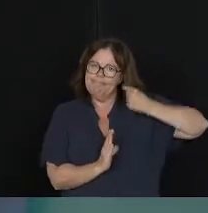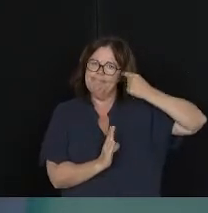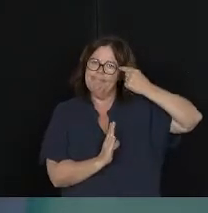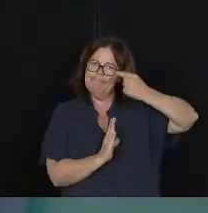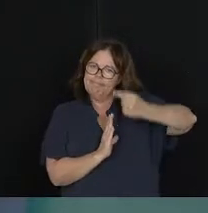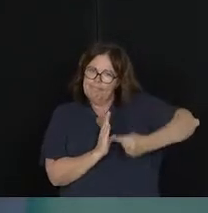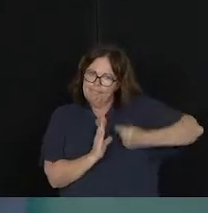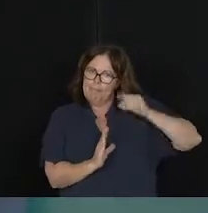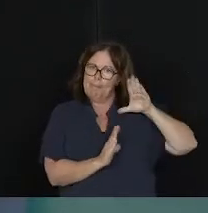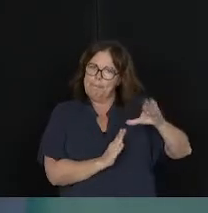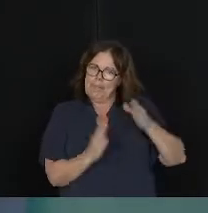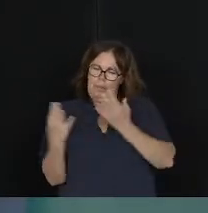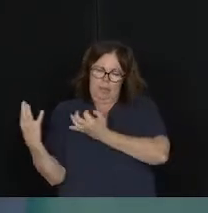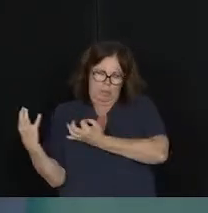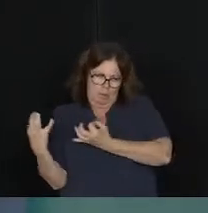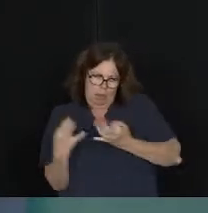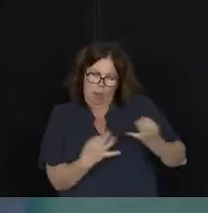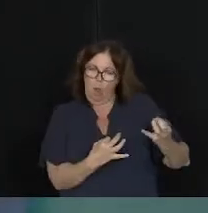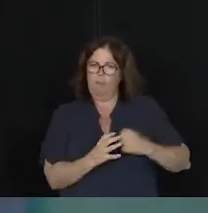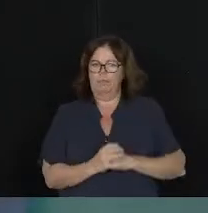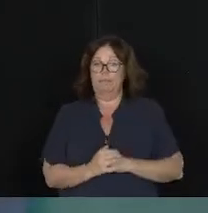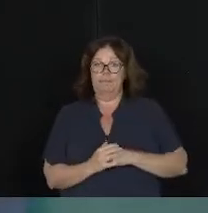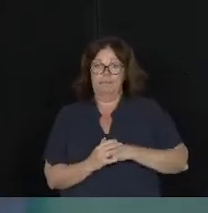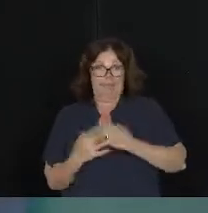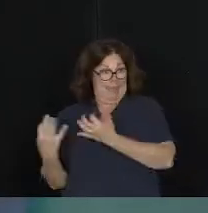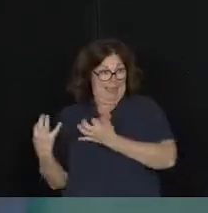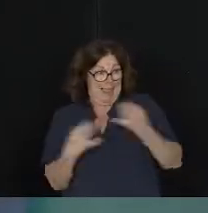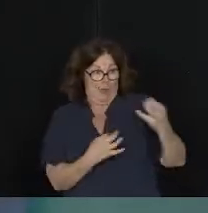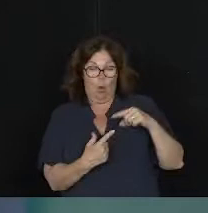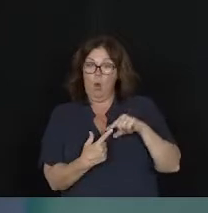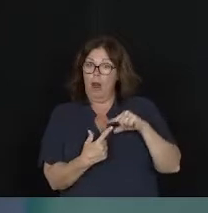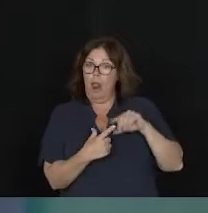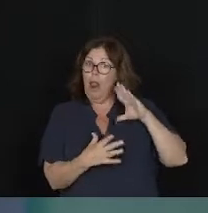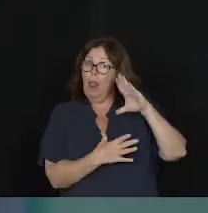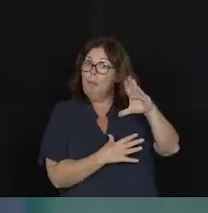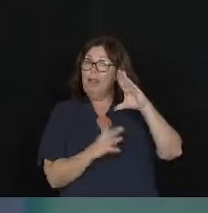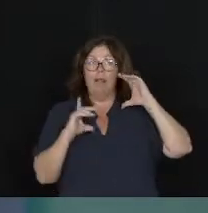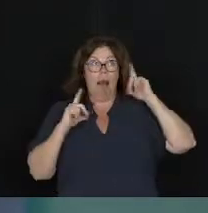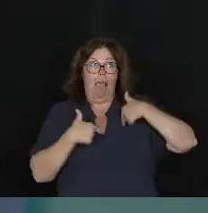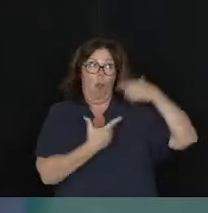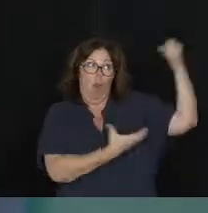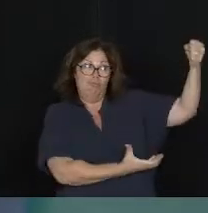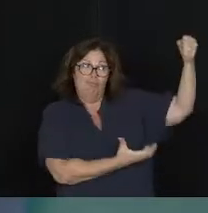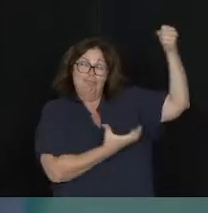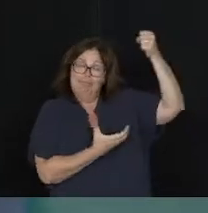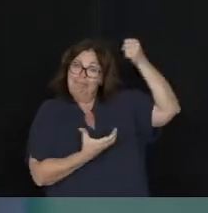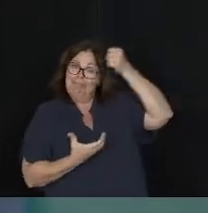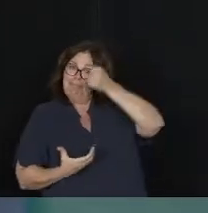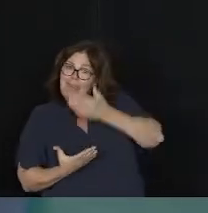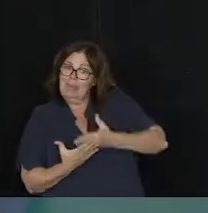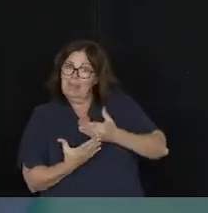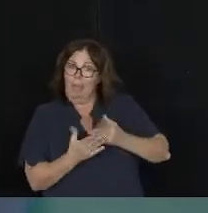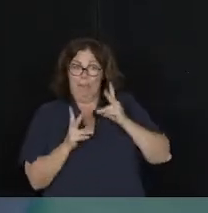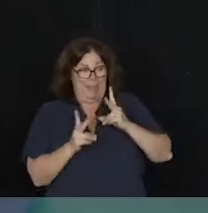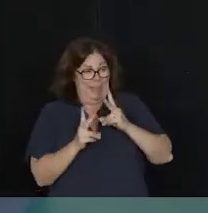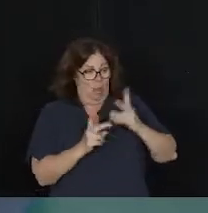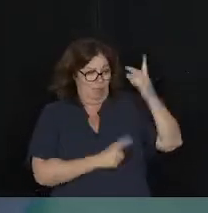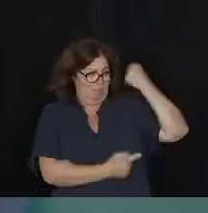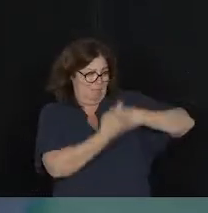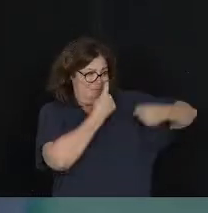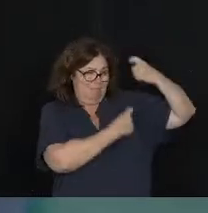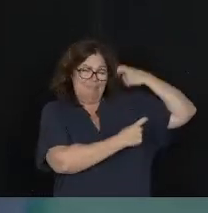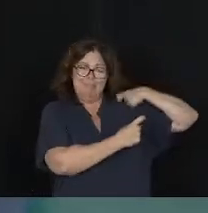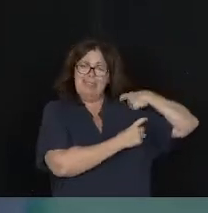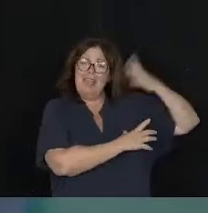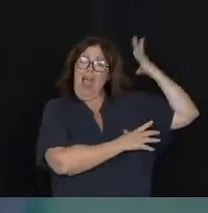lent. Régulier d'abord, le temps scolaire l'est par héritage, hein, inspiré des pédagogies chrétiennes d'Ancien Régime, des règles